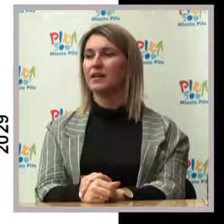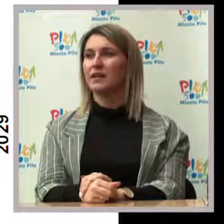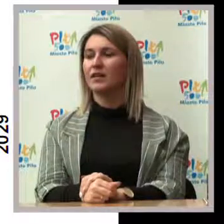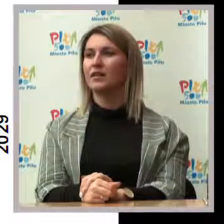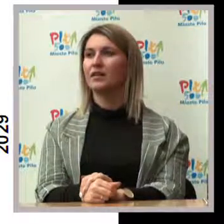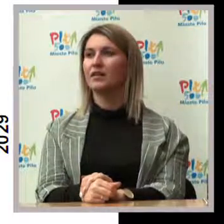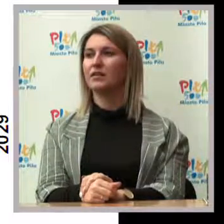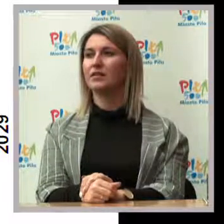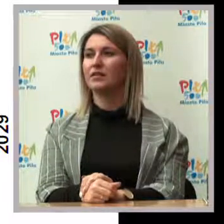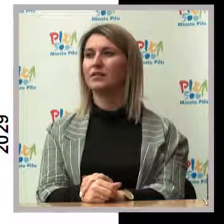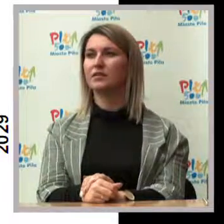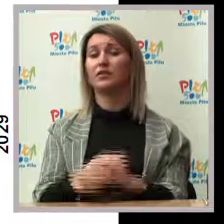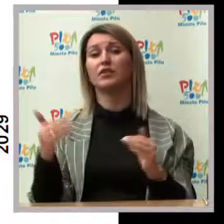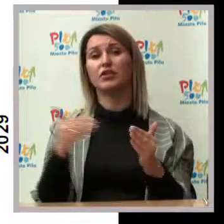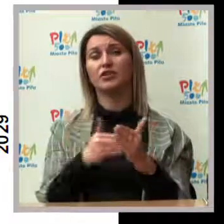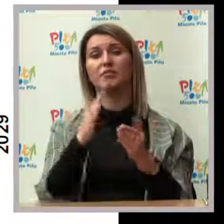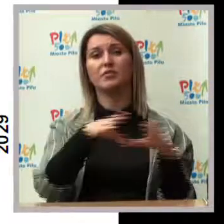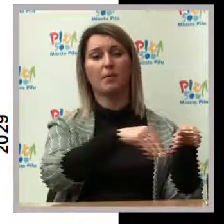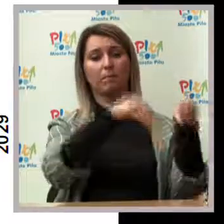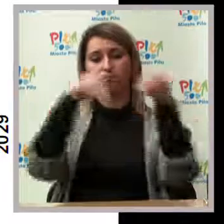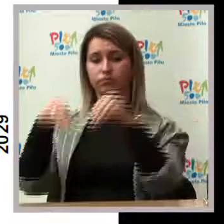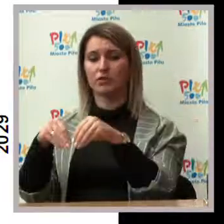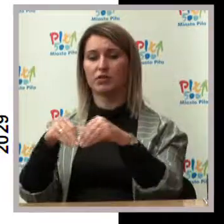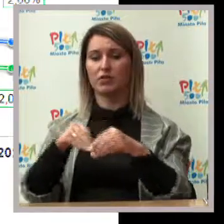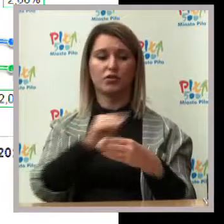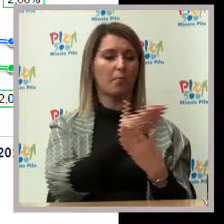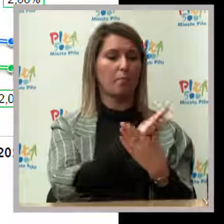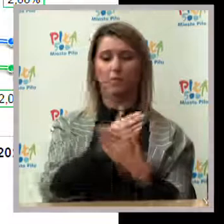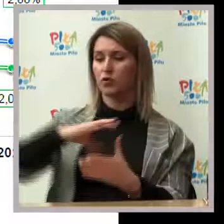bywa, ale również przesunięć między poszczególnymi grupami wydatków i dochodów.